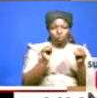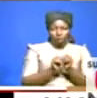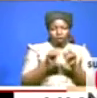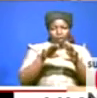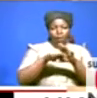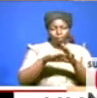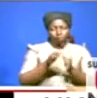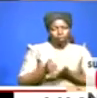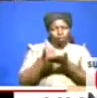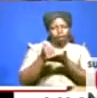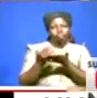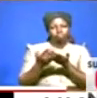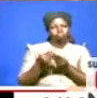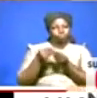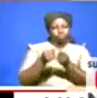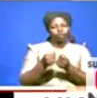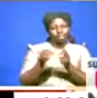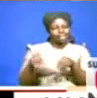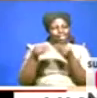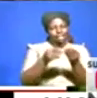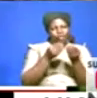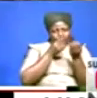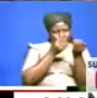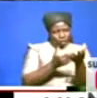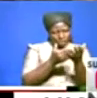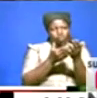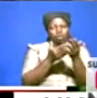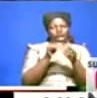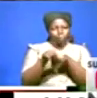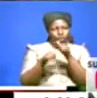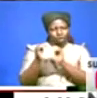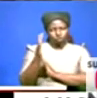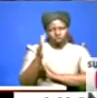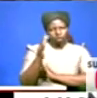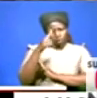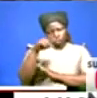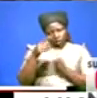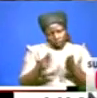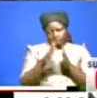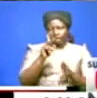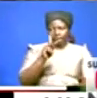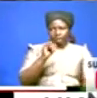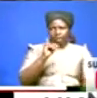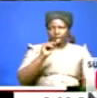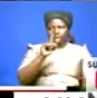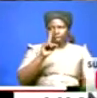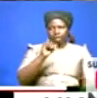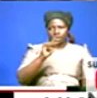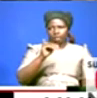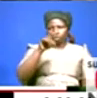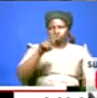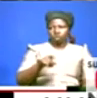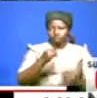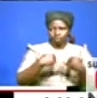them respond and relay information on security effectively. Kindiki anjaribu sana hiyo mambo iweze